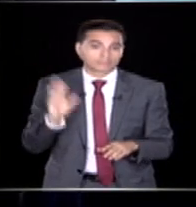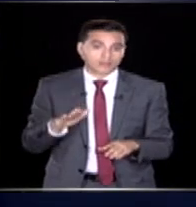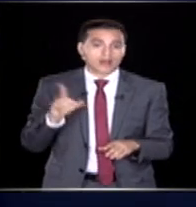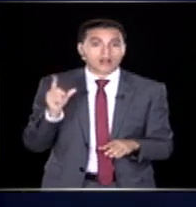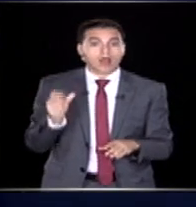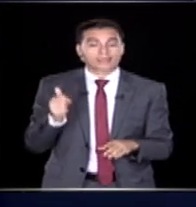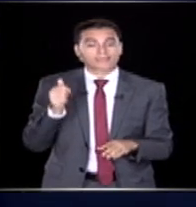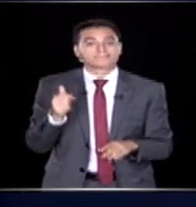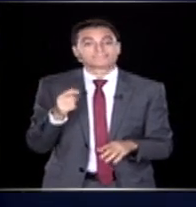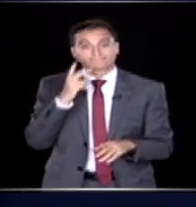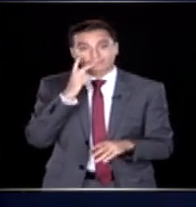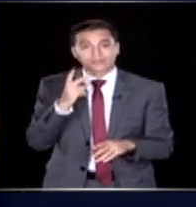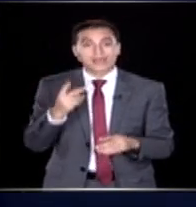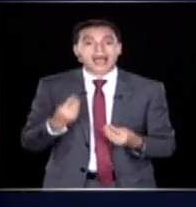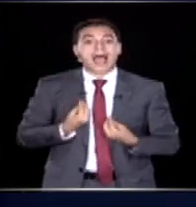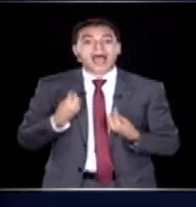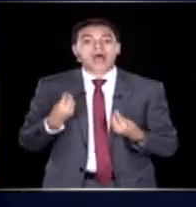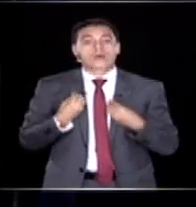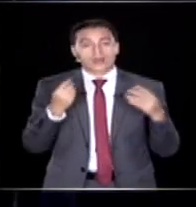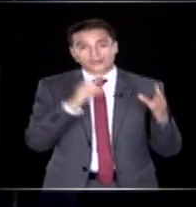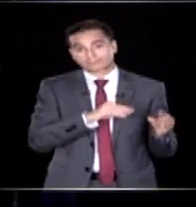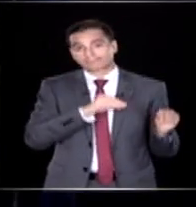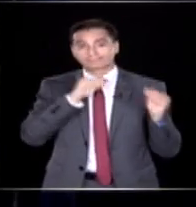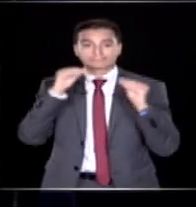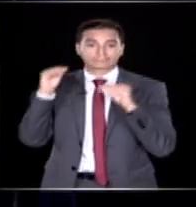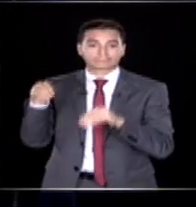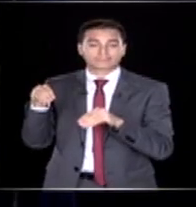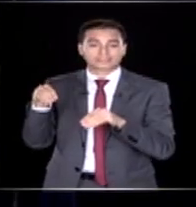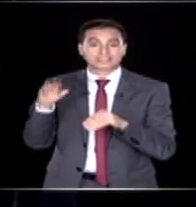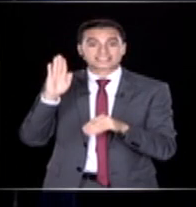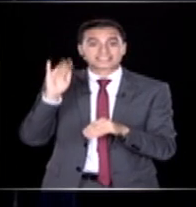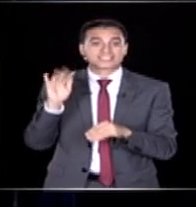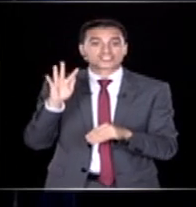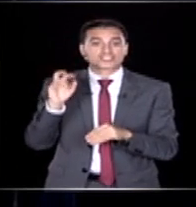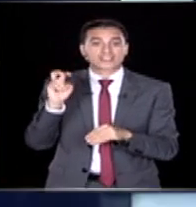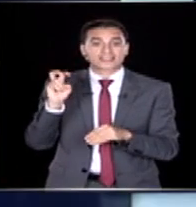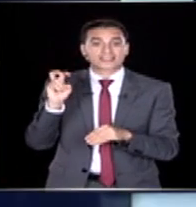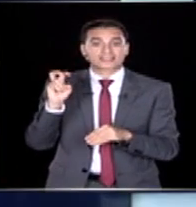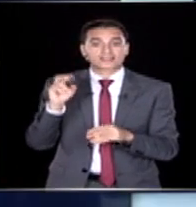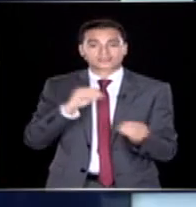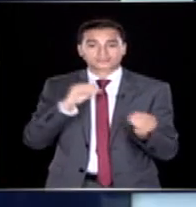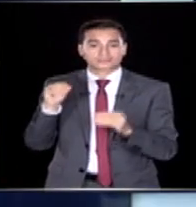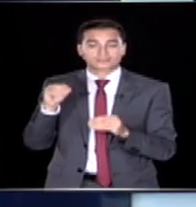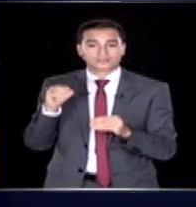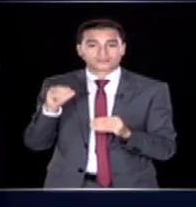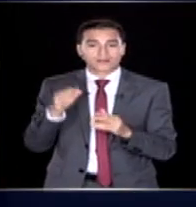تم نقل الحيوان من سيشل لسينت هيلينا. إجابتك يا رنا؟